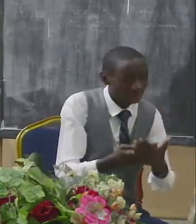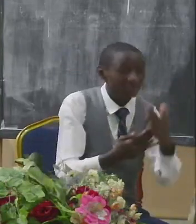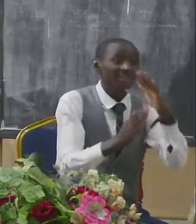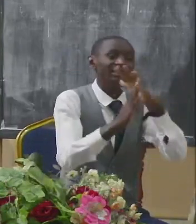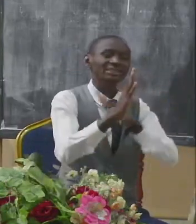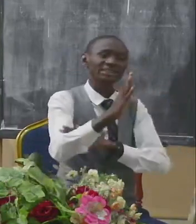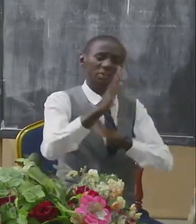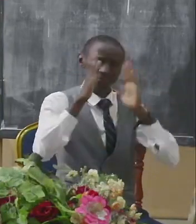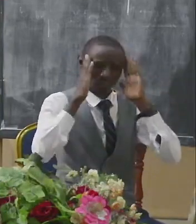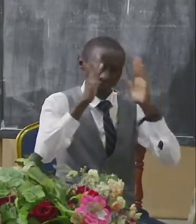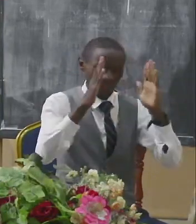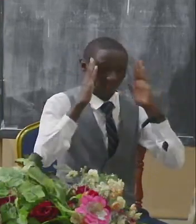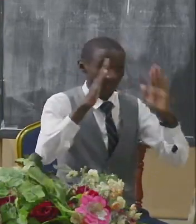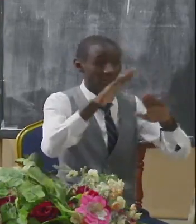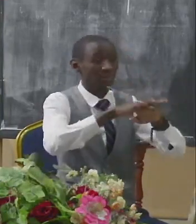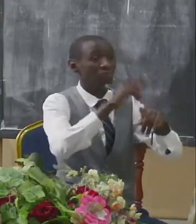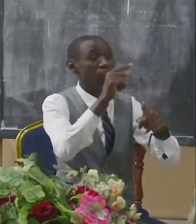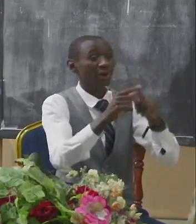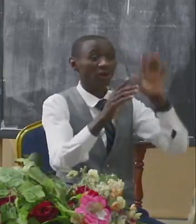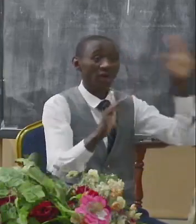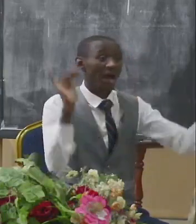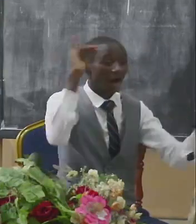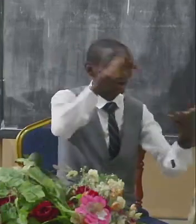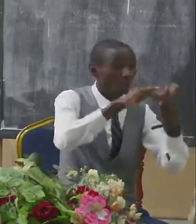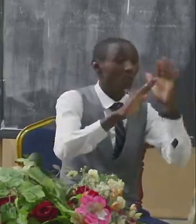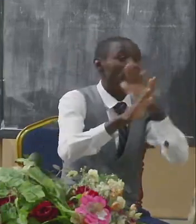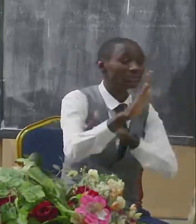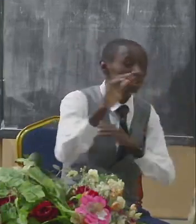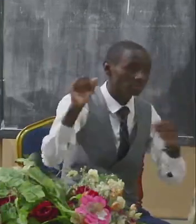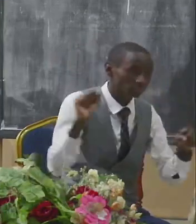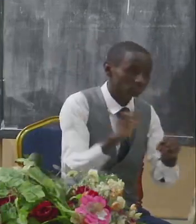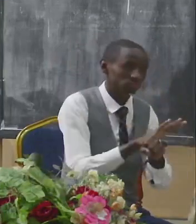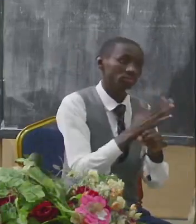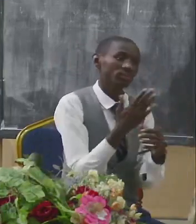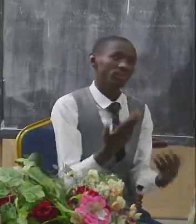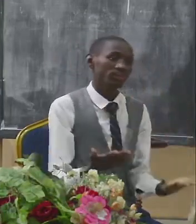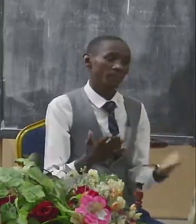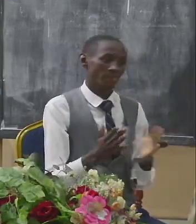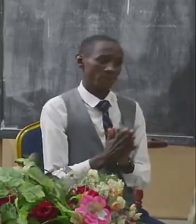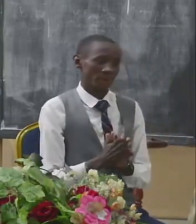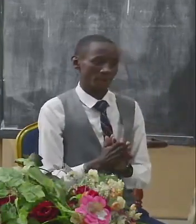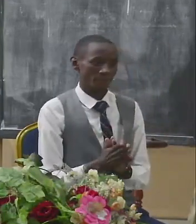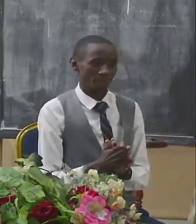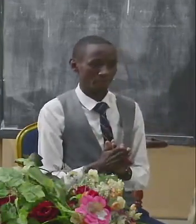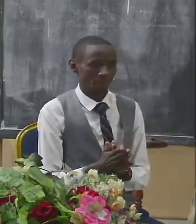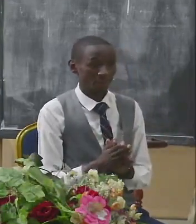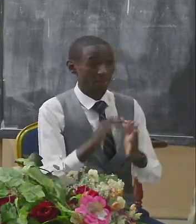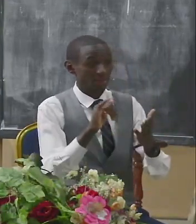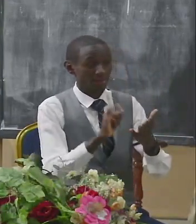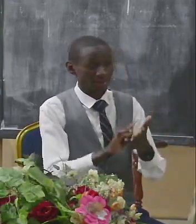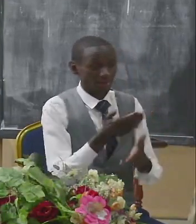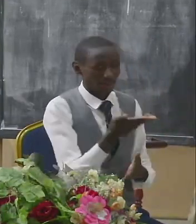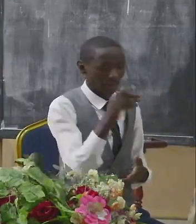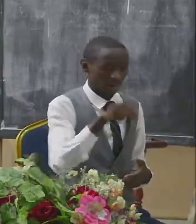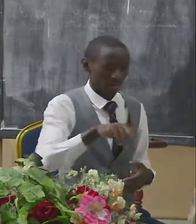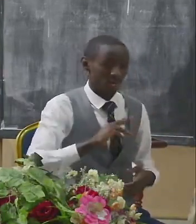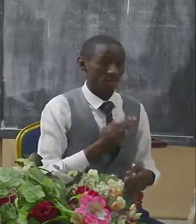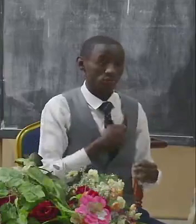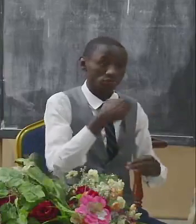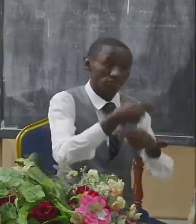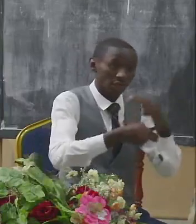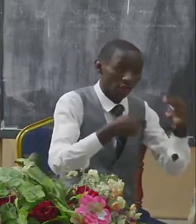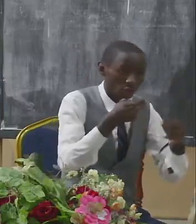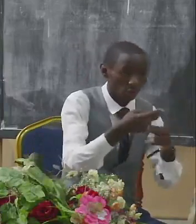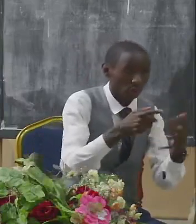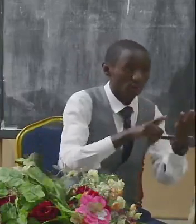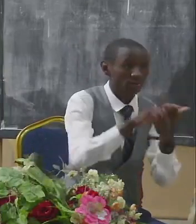sa parole. Anakesha kuneno lake. Et il réalise. Na analitimiza. C'est ce qu'on va lire dans Jérémie.